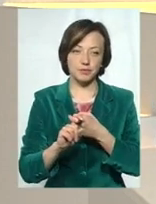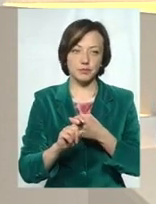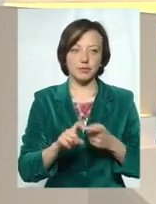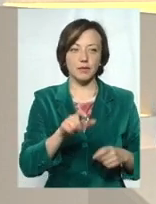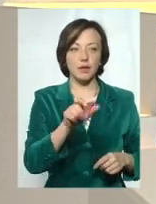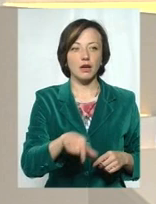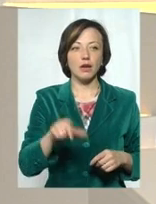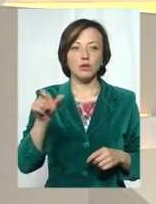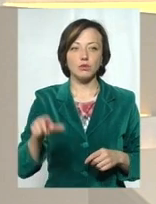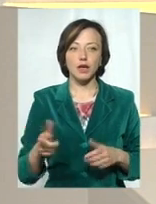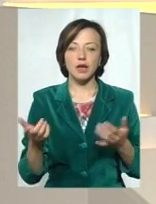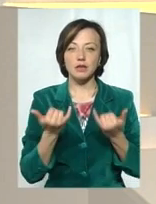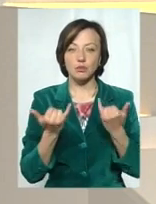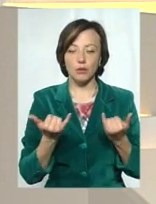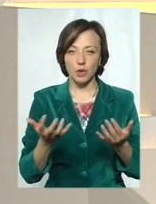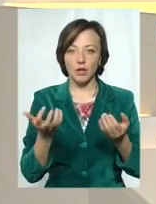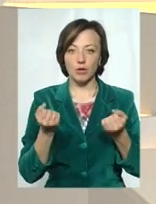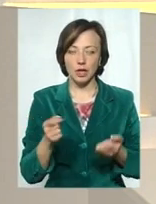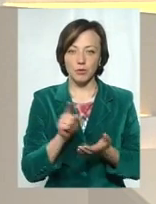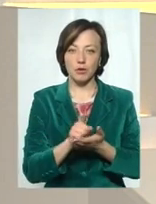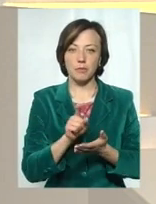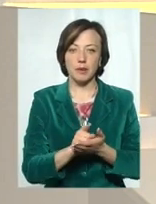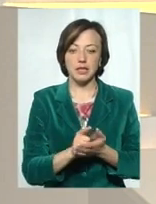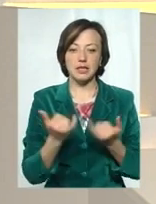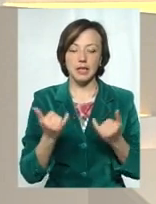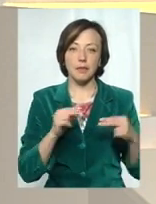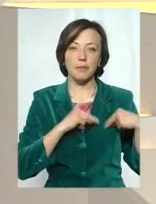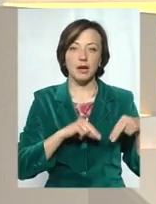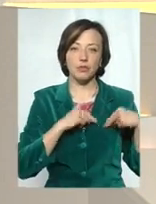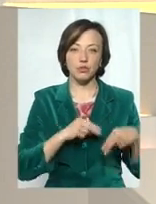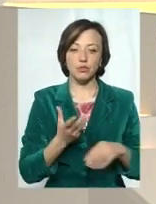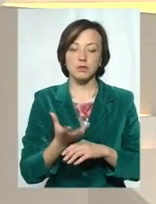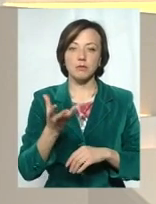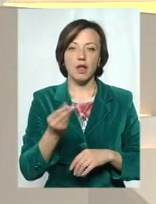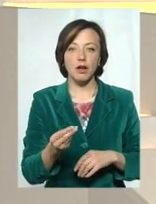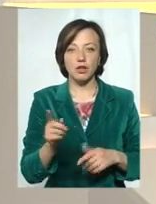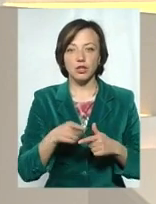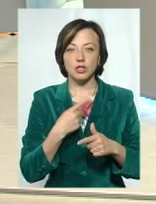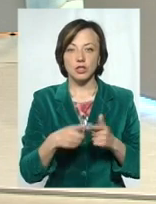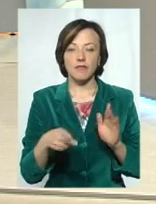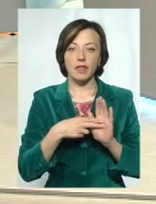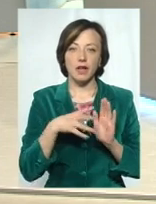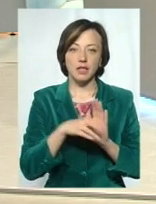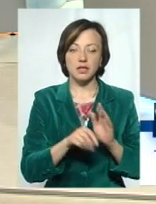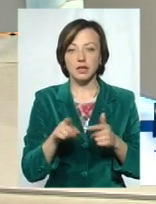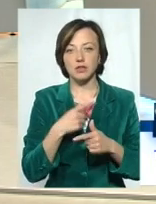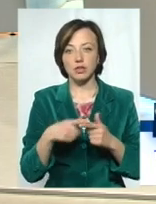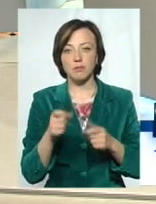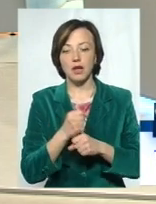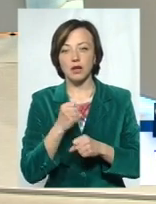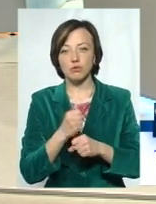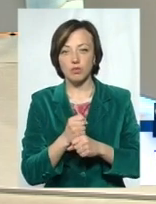людей, які сьогодні отримують пенсію, людей, які нині працюють, сплачують чи то внески, чи